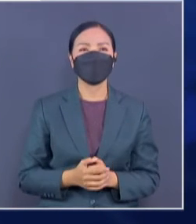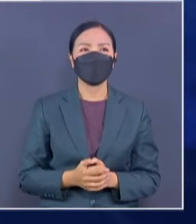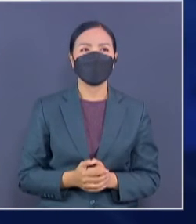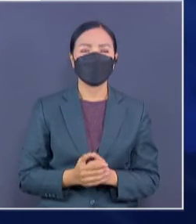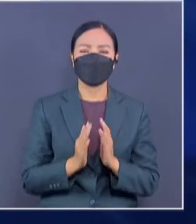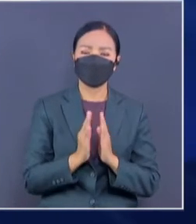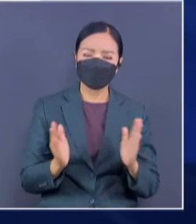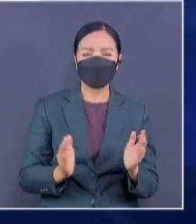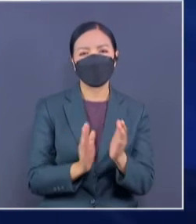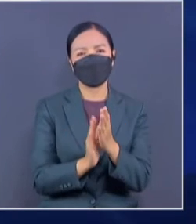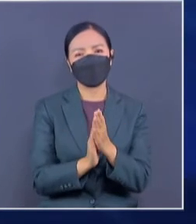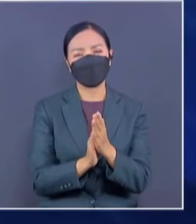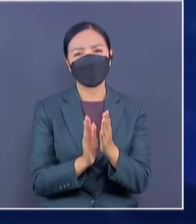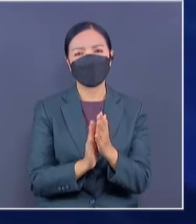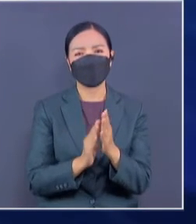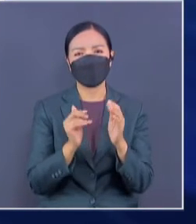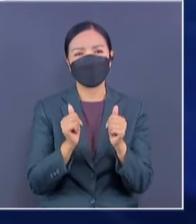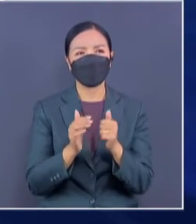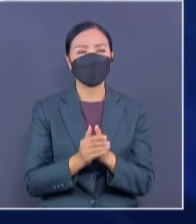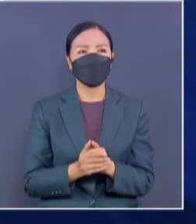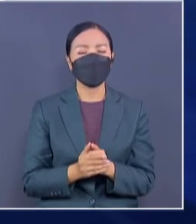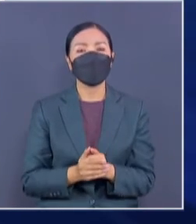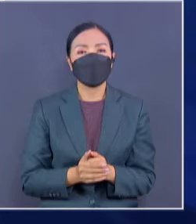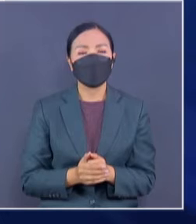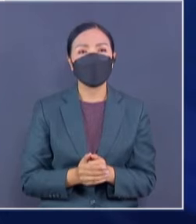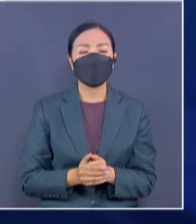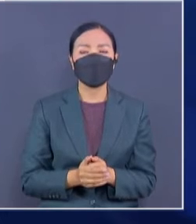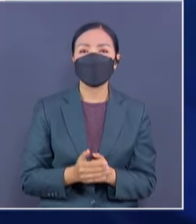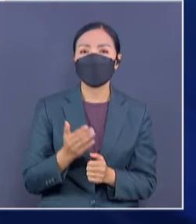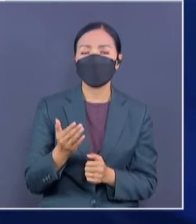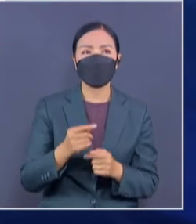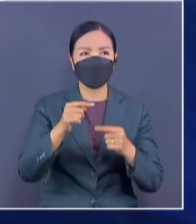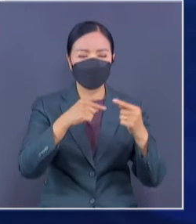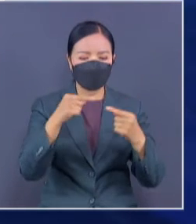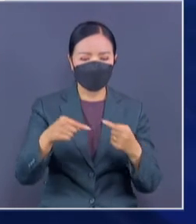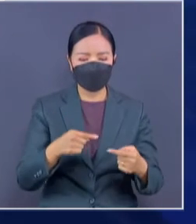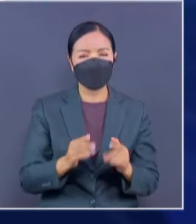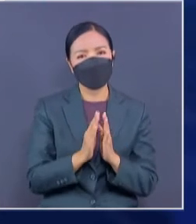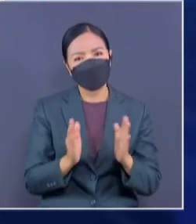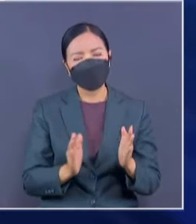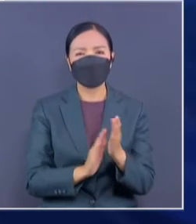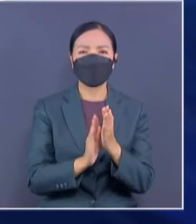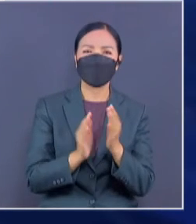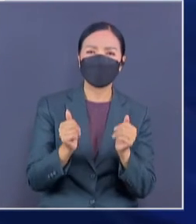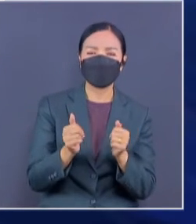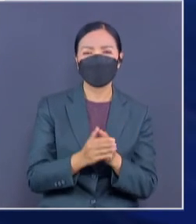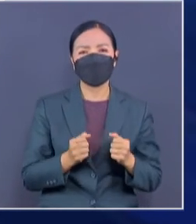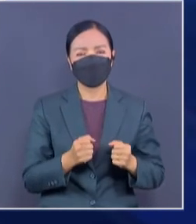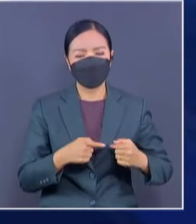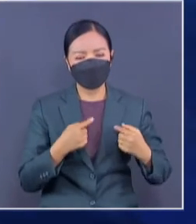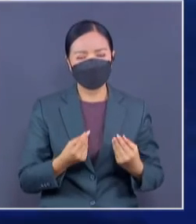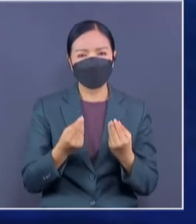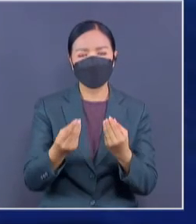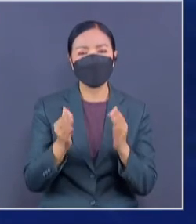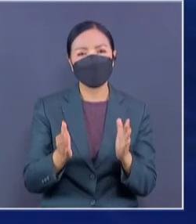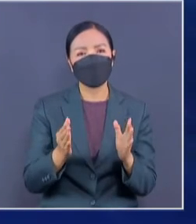องทั้งชื่นชมเลยครับนักท่องเที่ยวรายนี้แล้วก็เนี่ยฮะในโลกออนไลน์ก็ทั้งขอบคุณทั้งชื่นชมส่งกำลังใจให้กับ